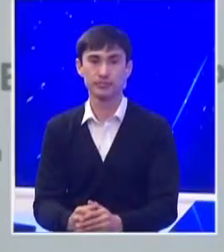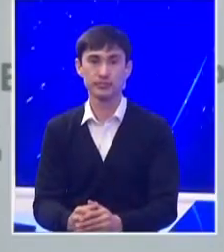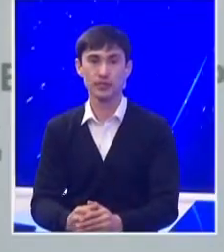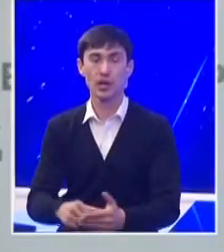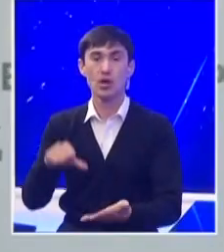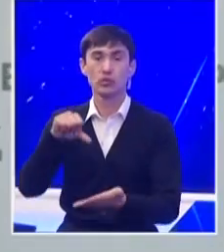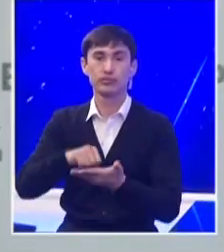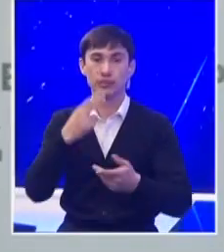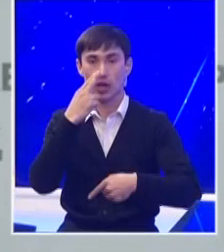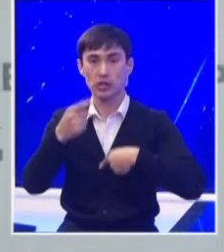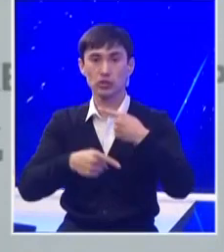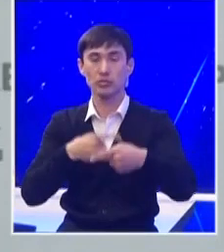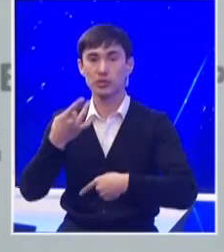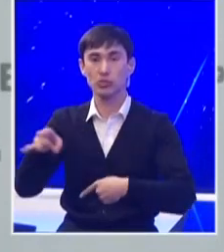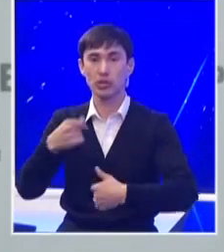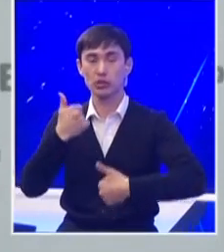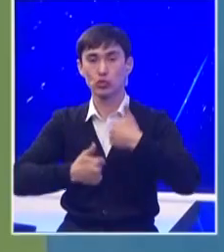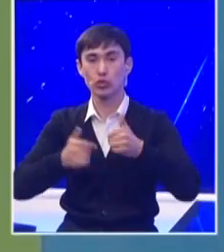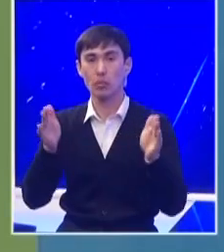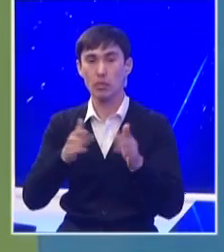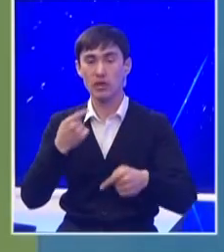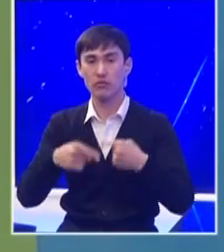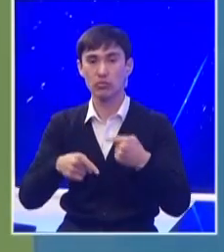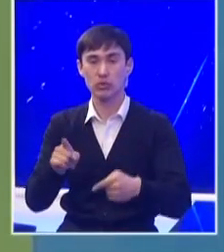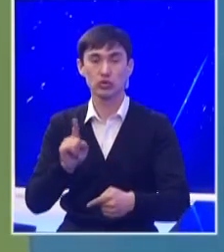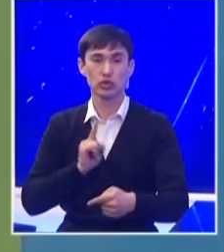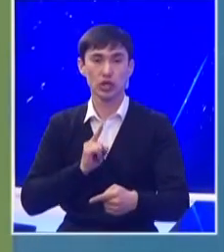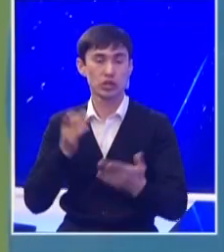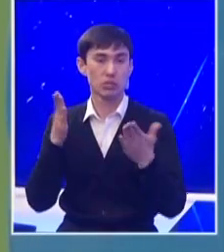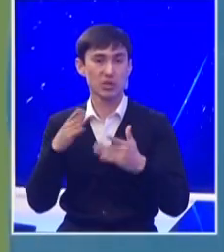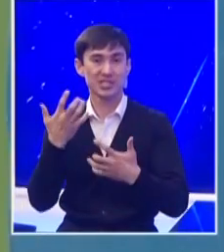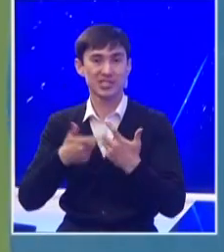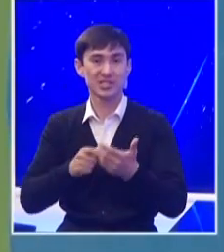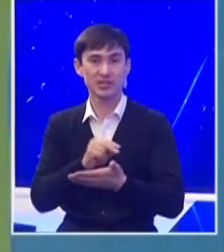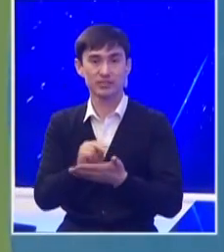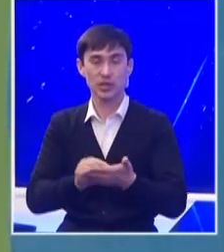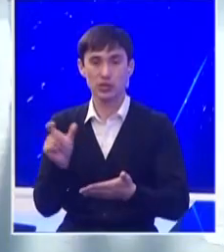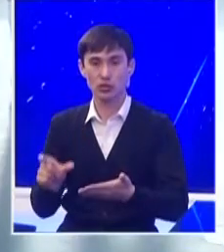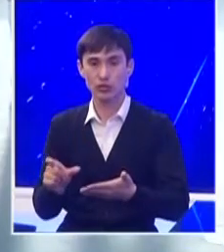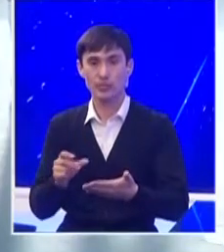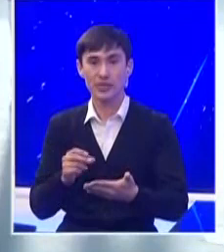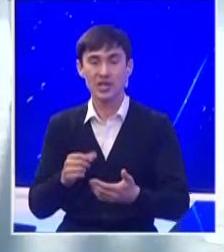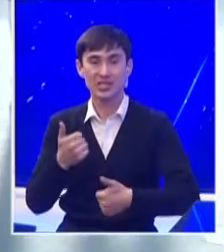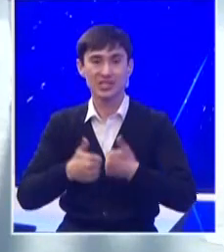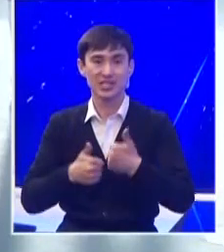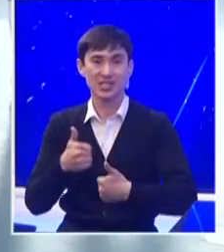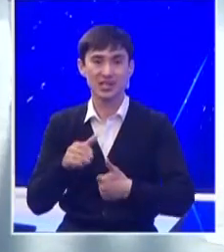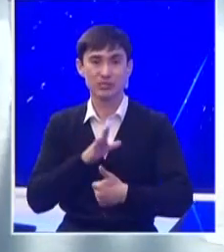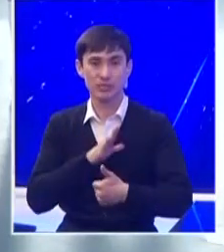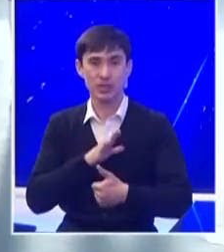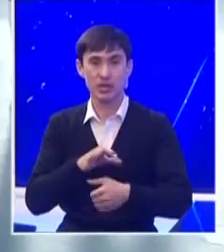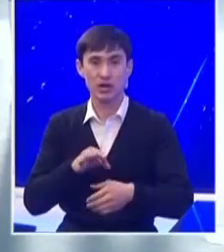Ставший уже традиционным республиканский турнир по мини-футболу – долгожданное событие среди акул пера и микрофона. Состязание